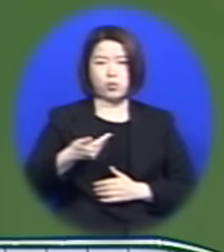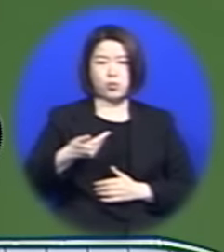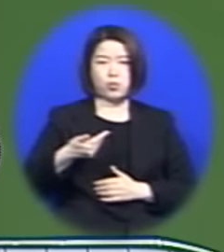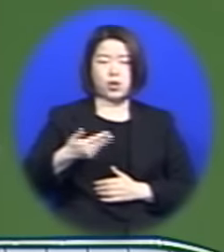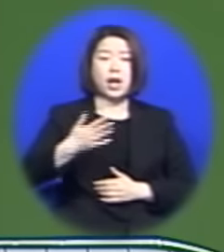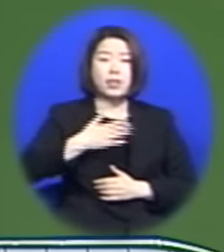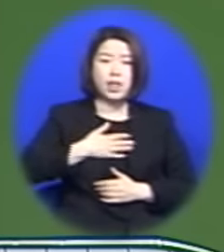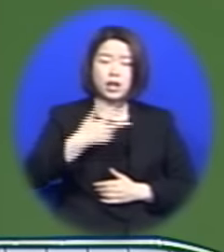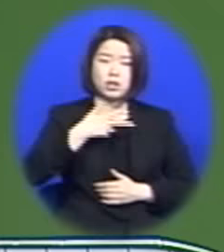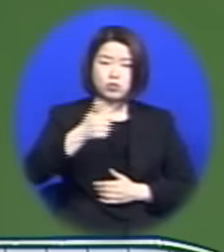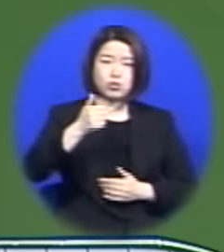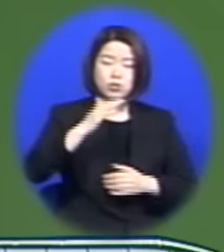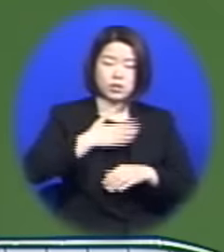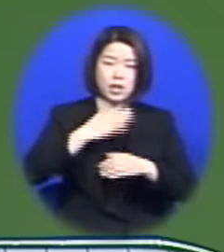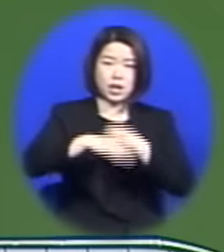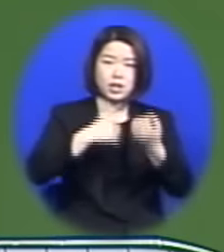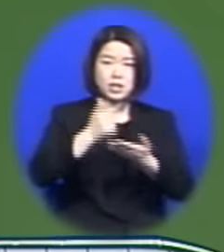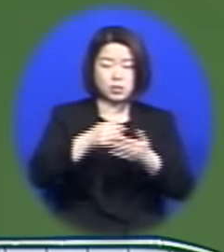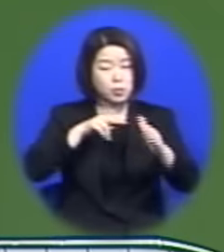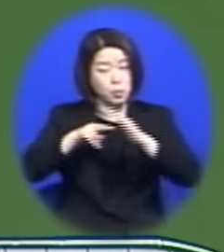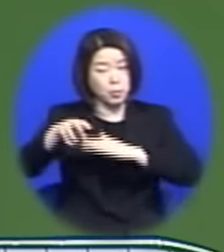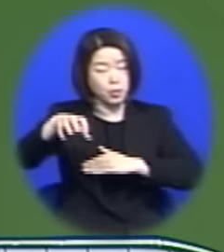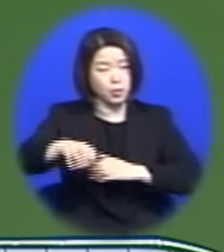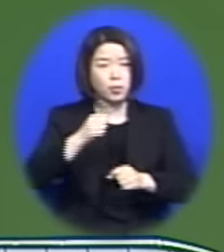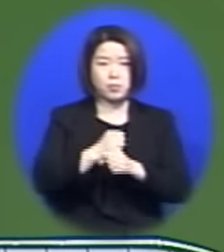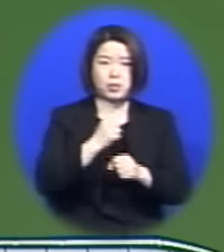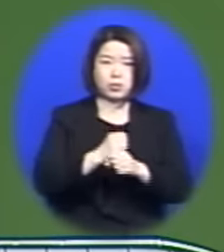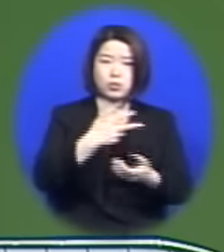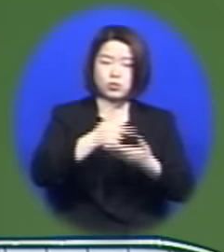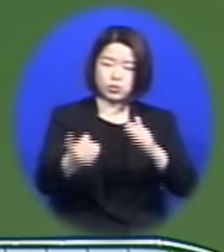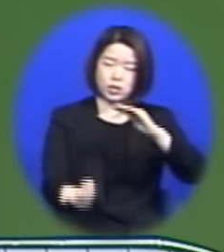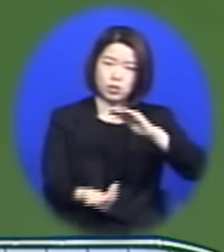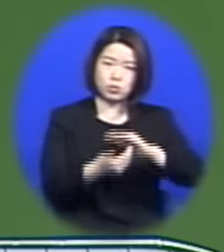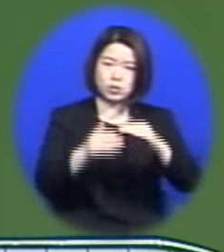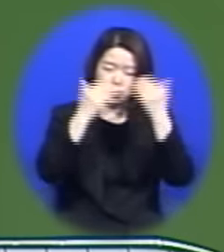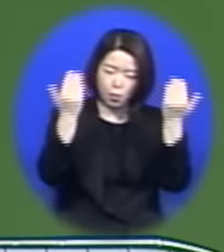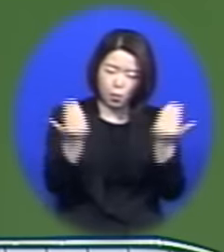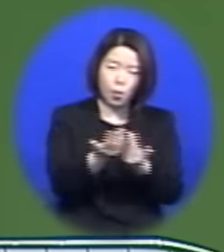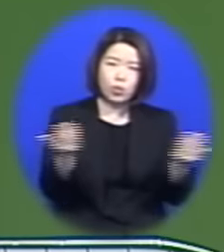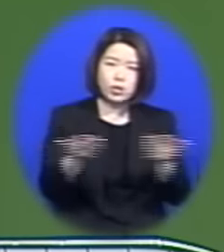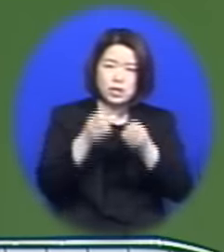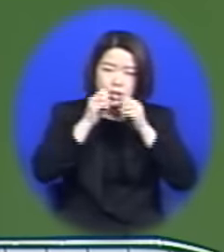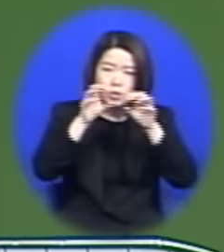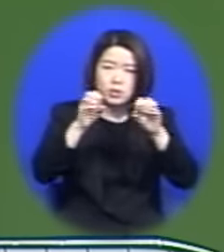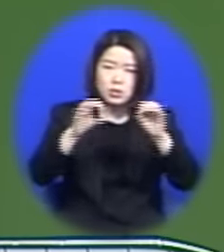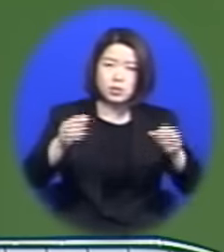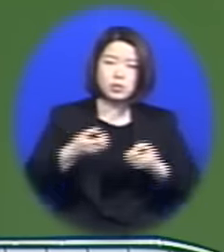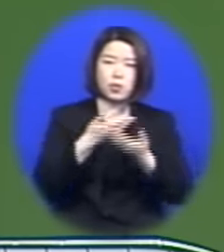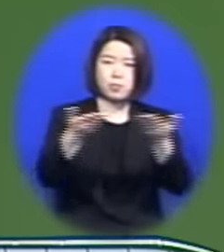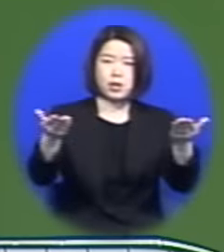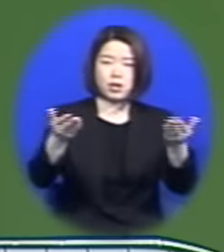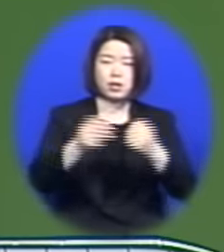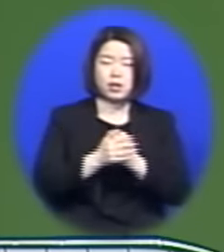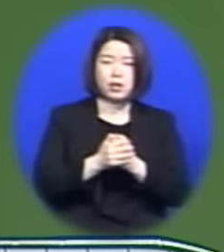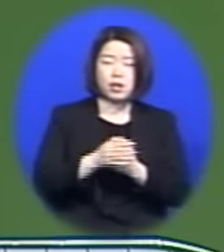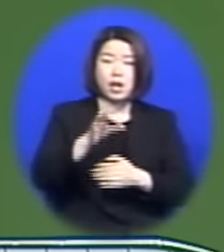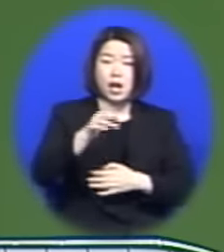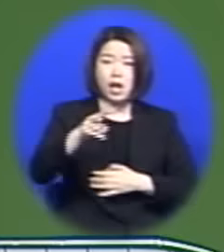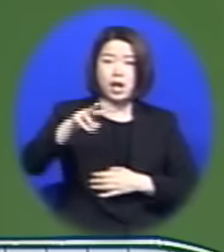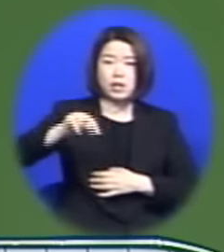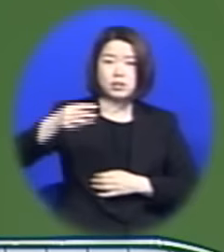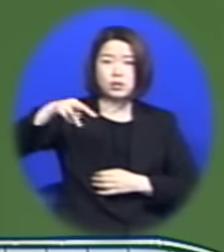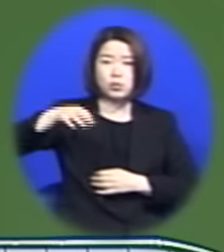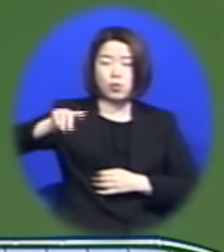하나님을 나의 피난처로 삼고 주님께서 이루신 모든 일을 전하렵니다 에드워드 저드슨 목사님이